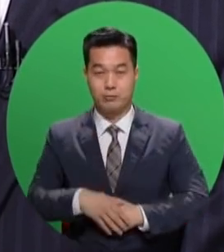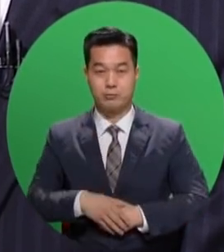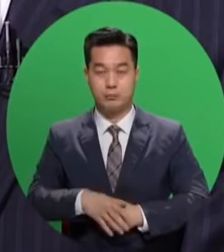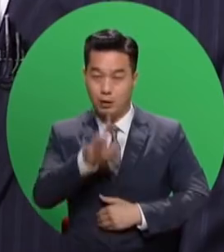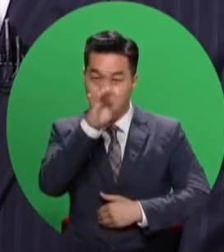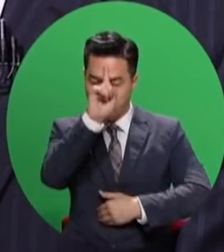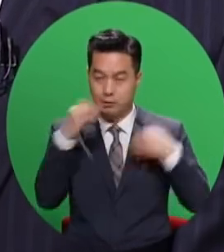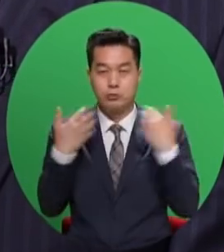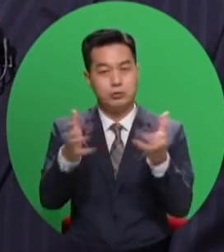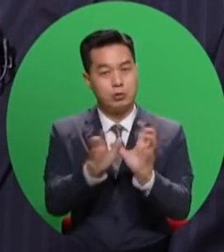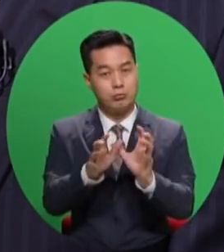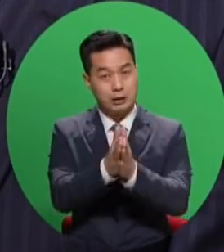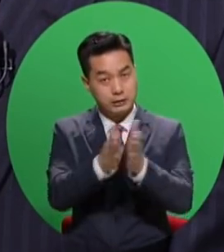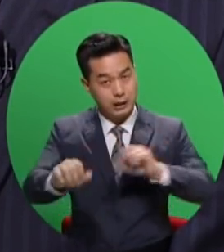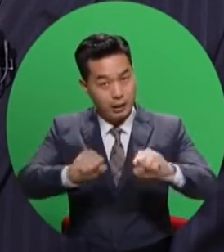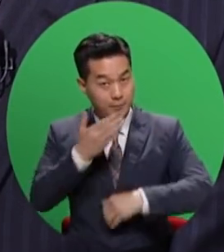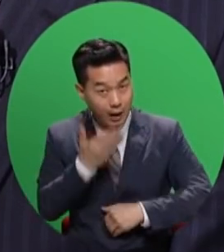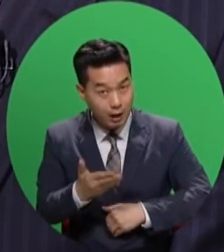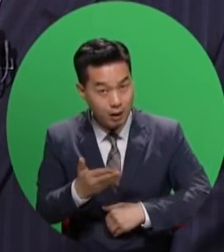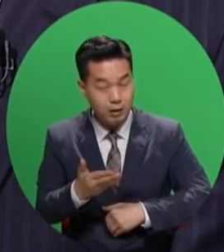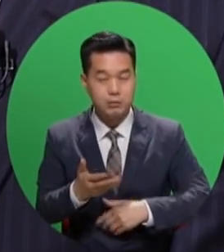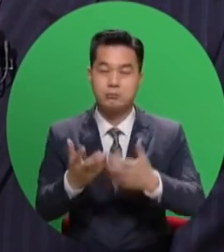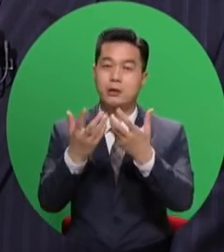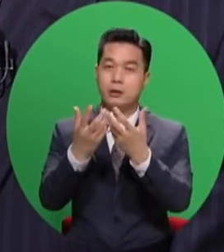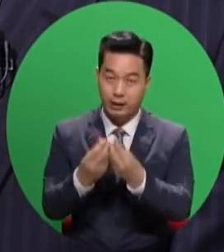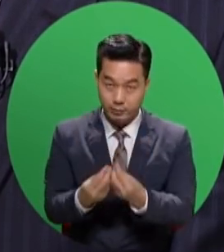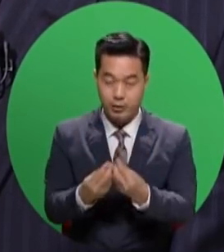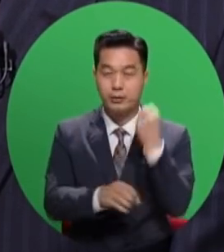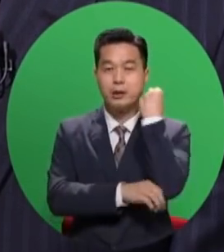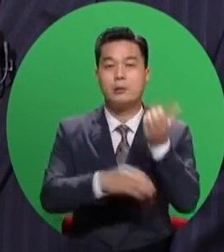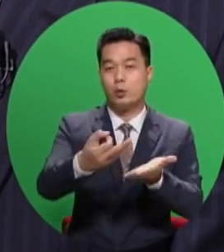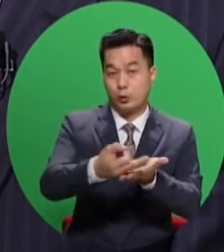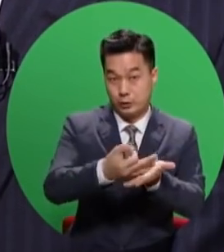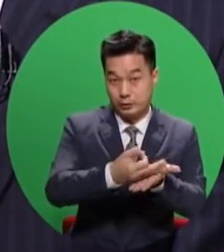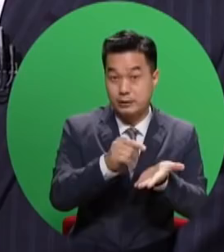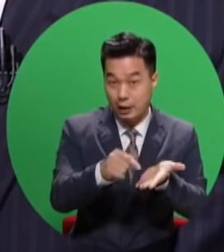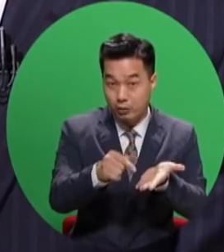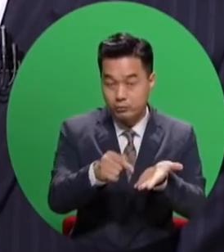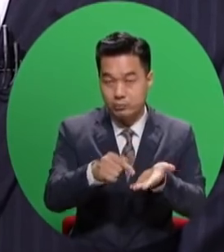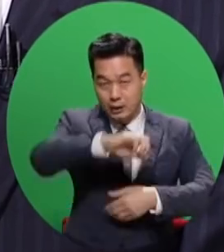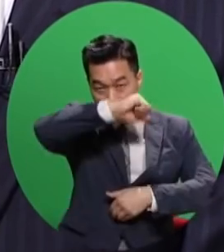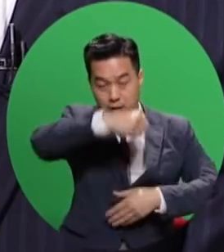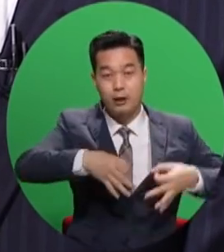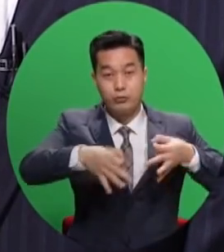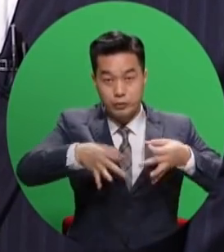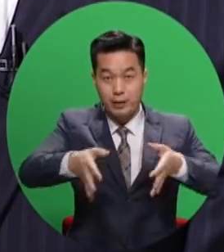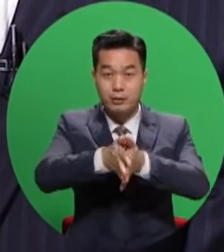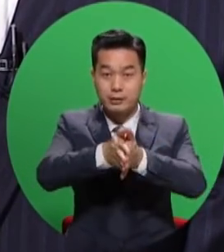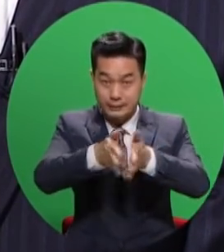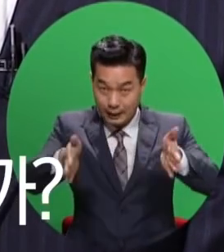갈까요 그럼요 예를 들면 요 기본 소독은 재정을 투입해서 이것을 하기